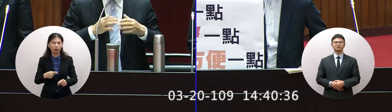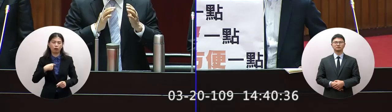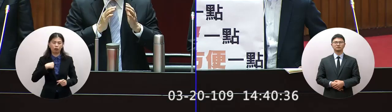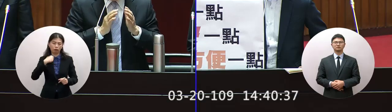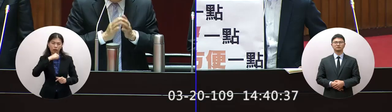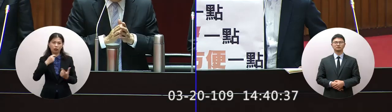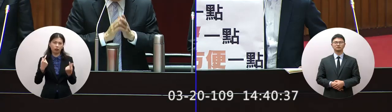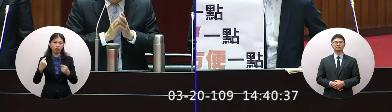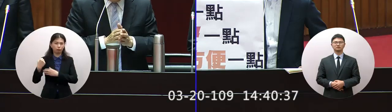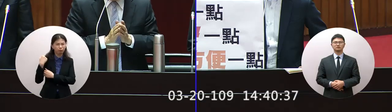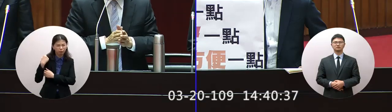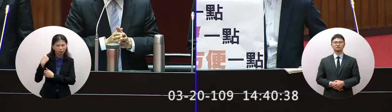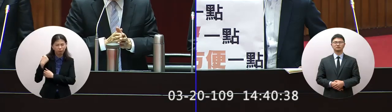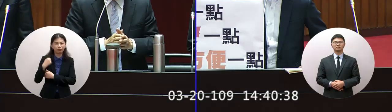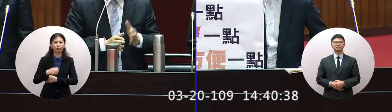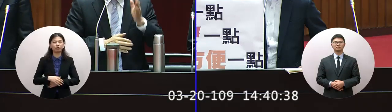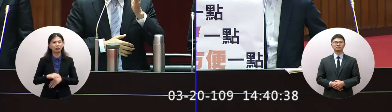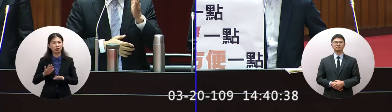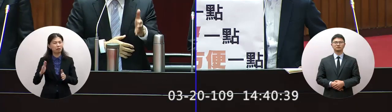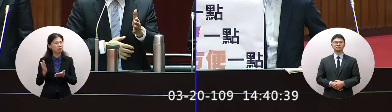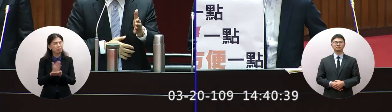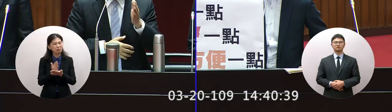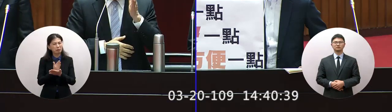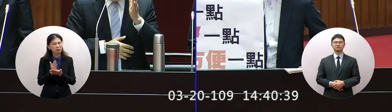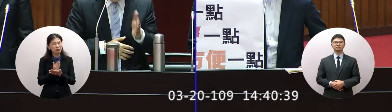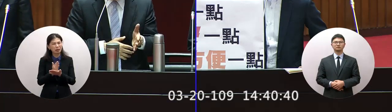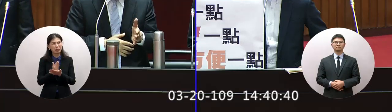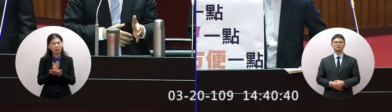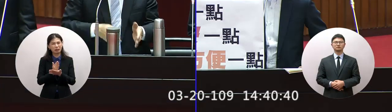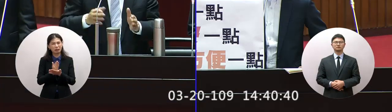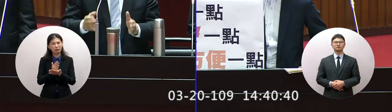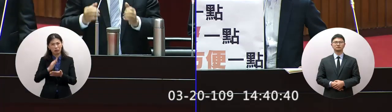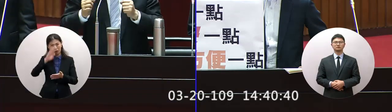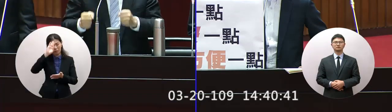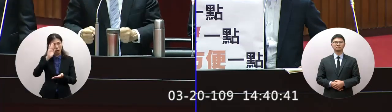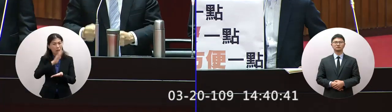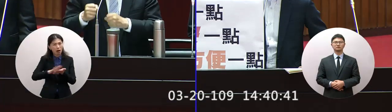努力。所以现在难以估说到什么时候会截止。